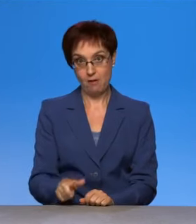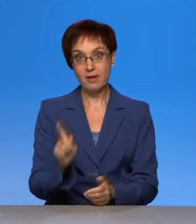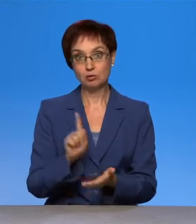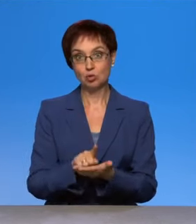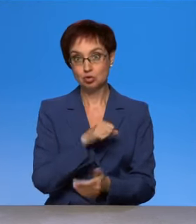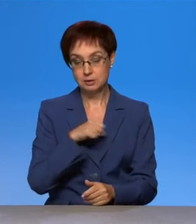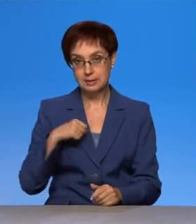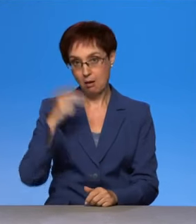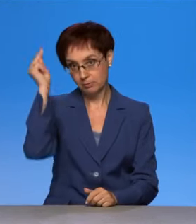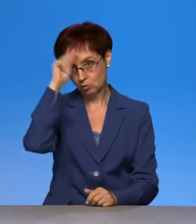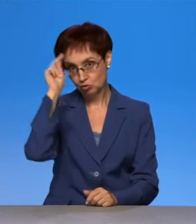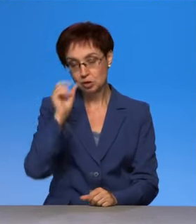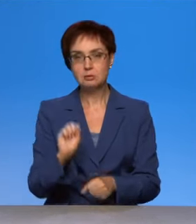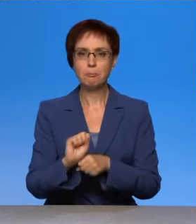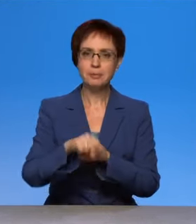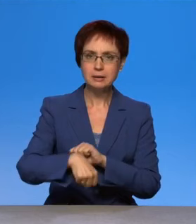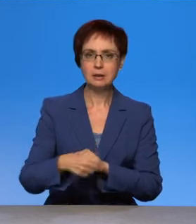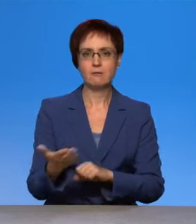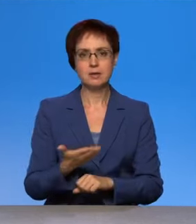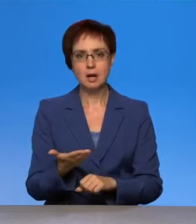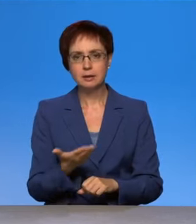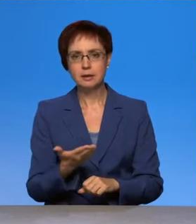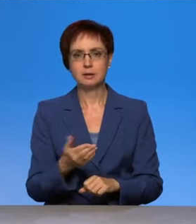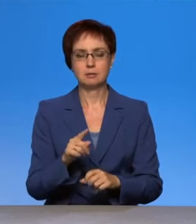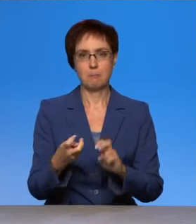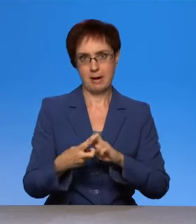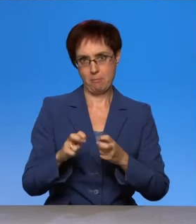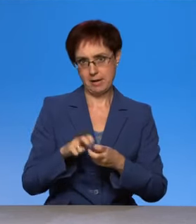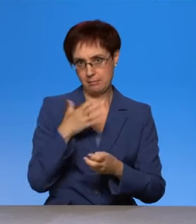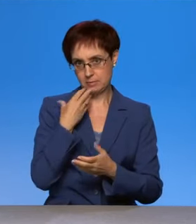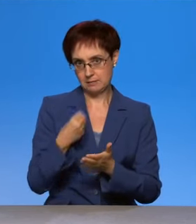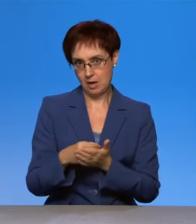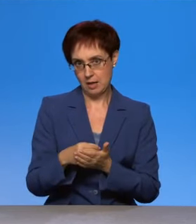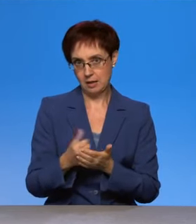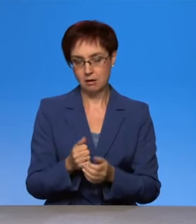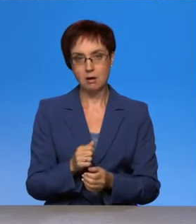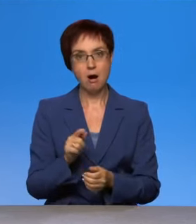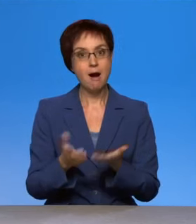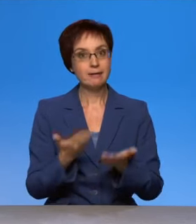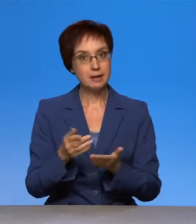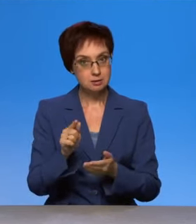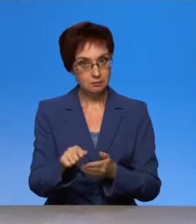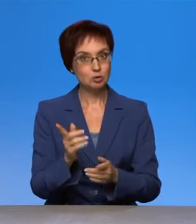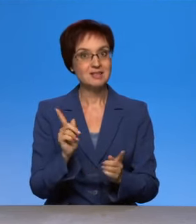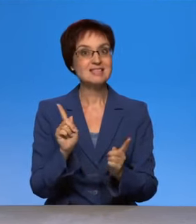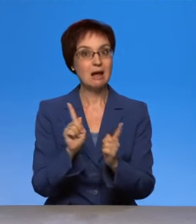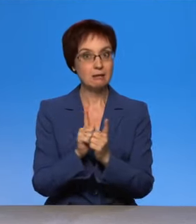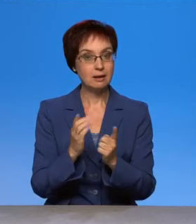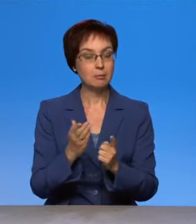может там легкая тревога перерасти в навязчивое состояние. Он будет в себе копаться до бесконечности и действительно